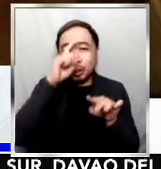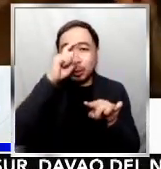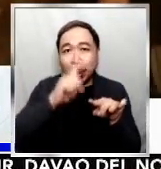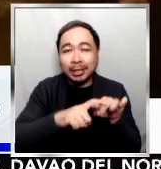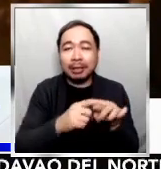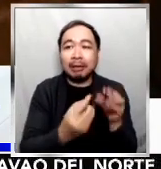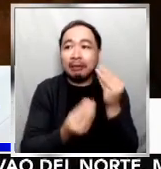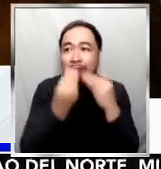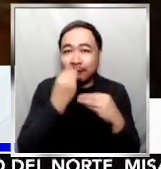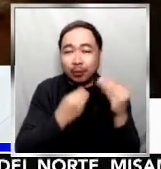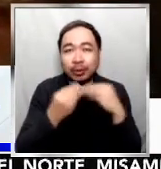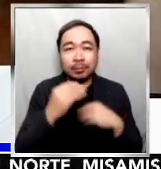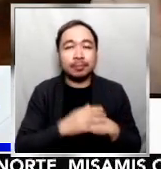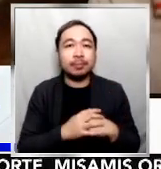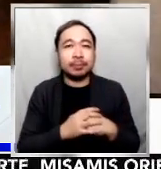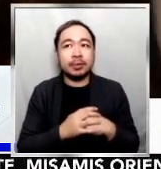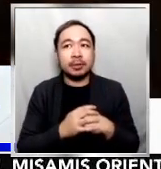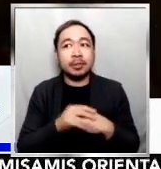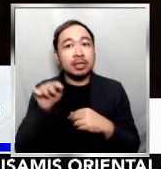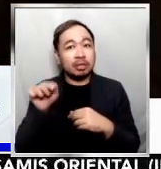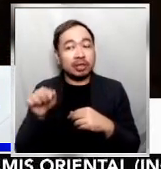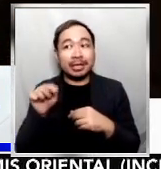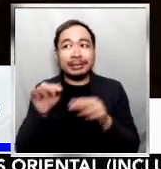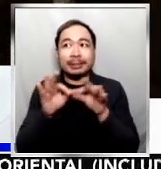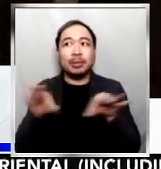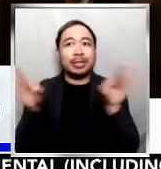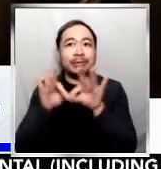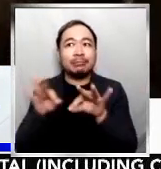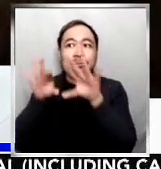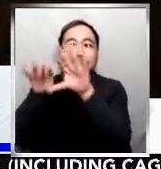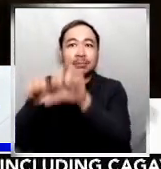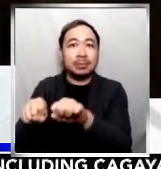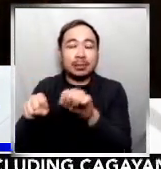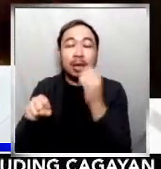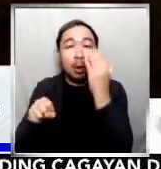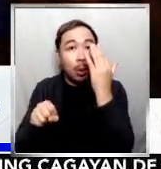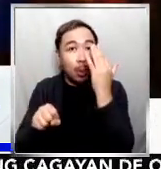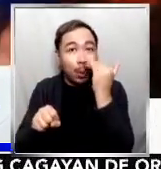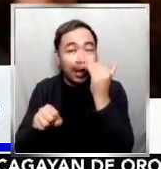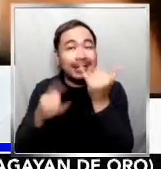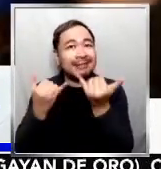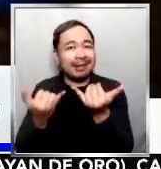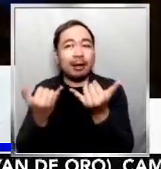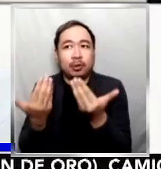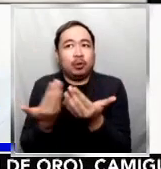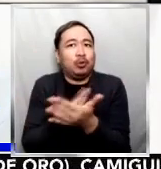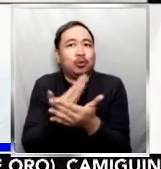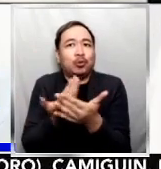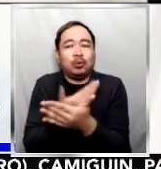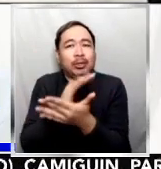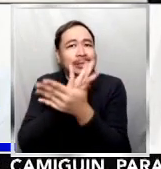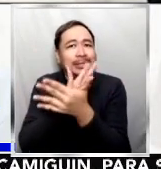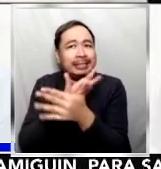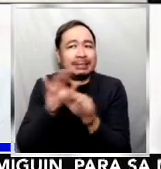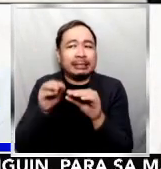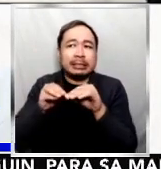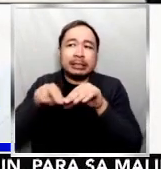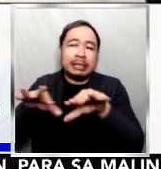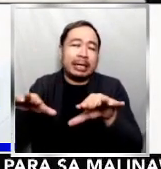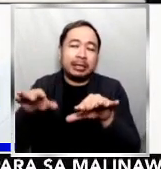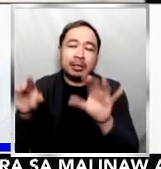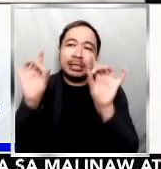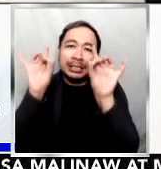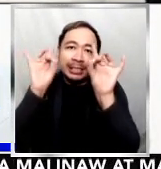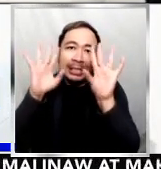na naikasa ang operasyon dahil sa peligrong dala ng mga bagong variants sa ginagawang organisadong panilimos ng mga ito sa kalsada. Pwede silang makahawa din